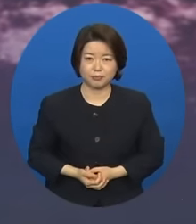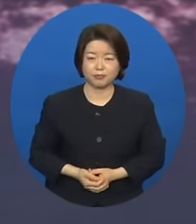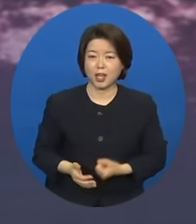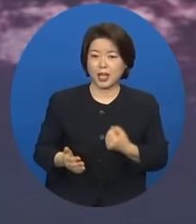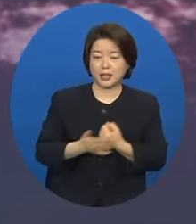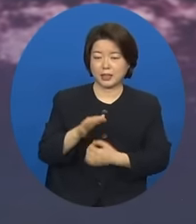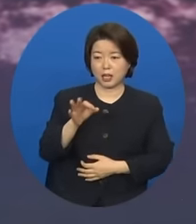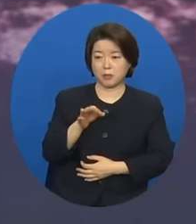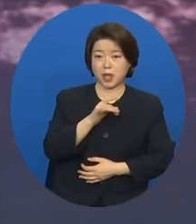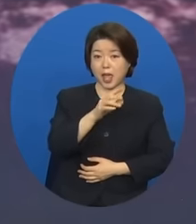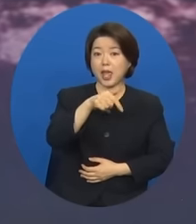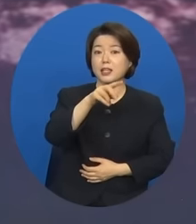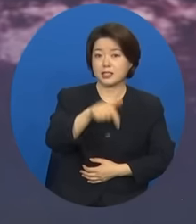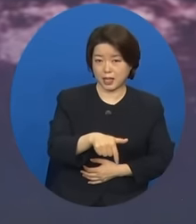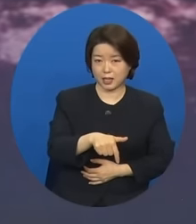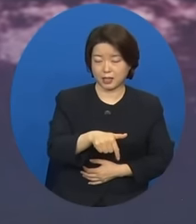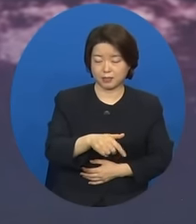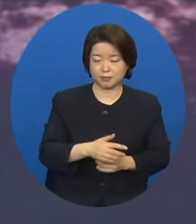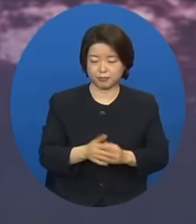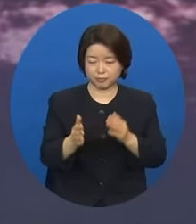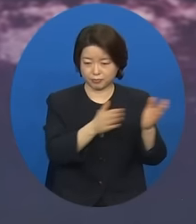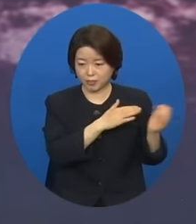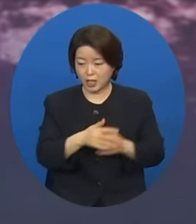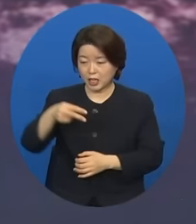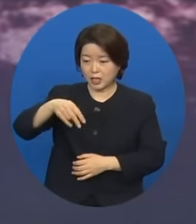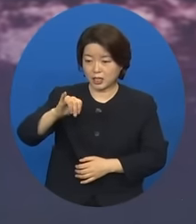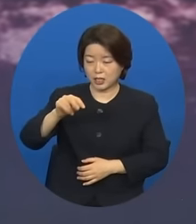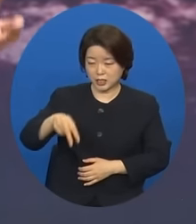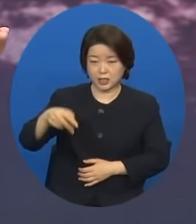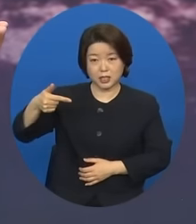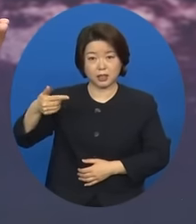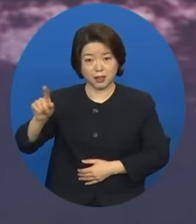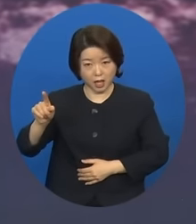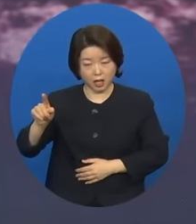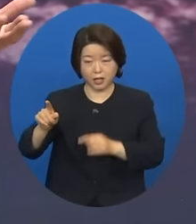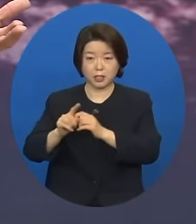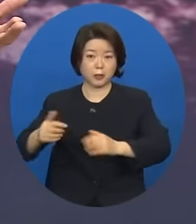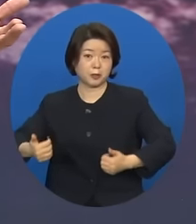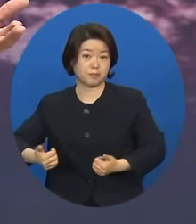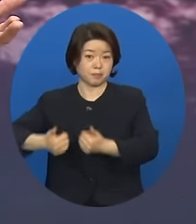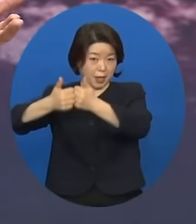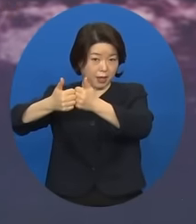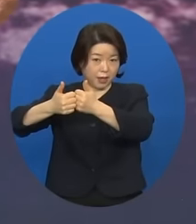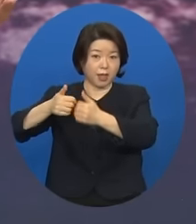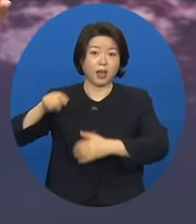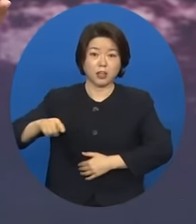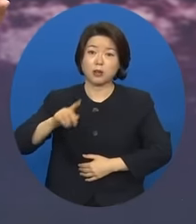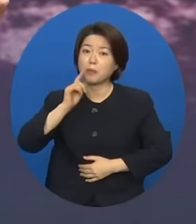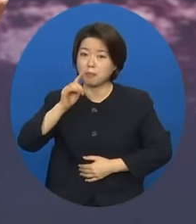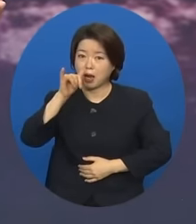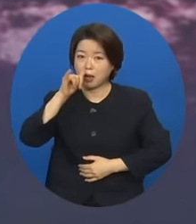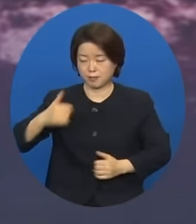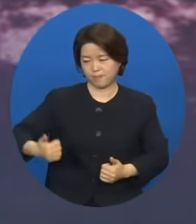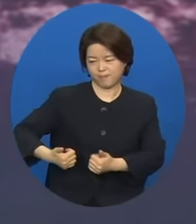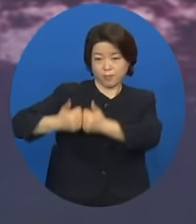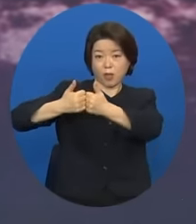그것이 색입니다 그다음에 신나라고 했는데 신나는 대적 대적하다 이런 뜻이에요